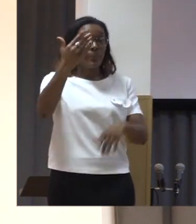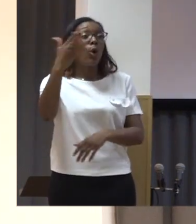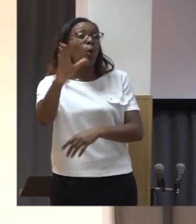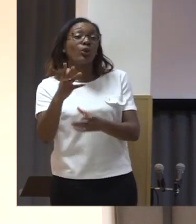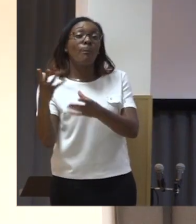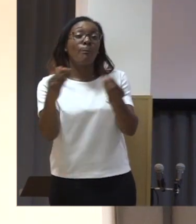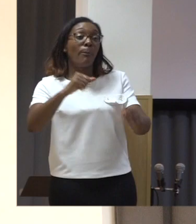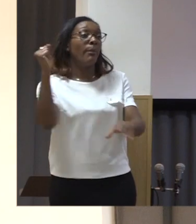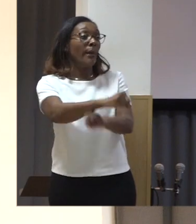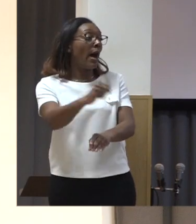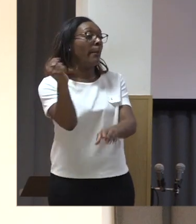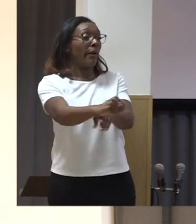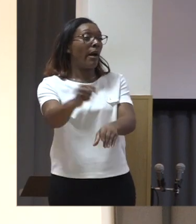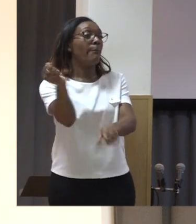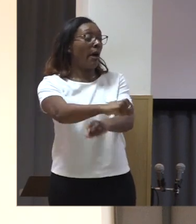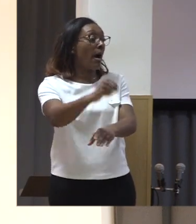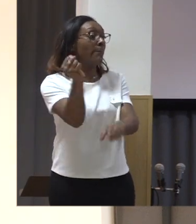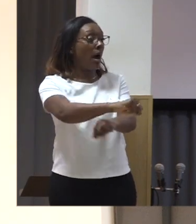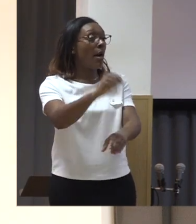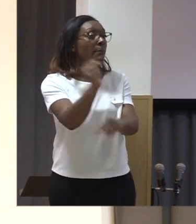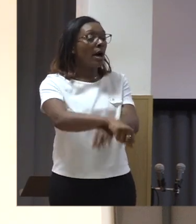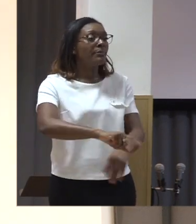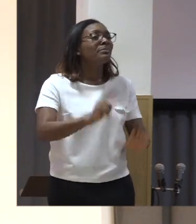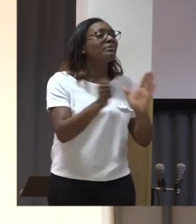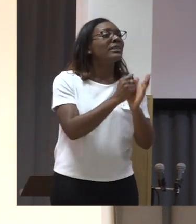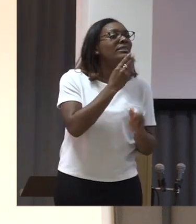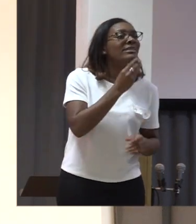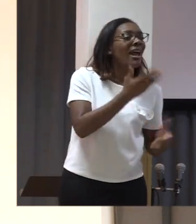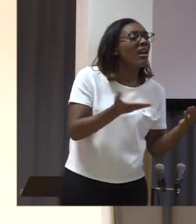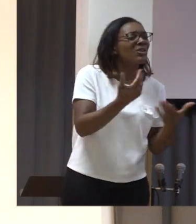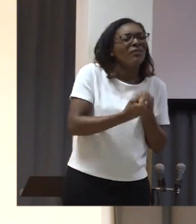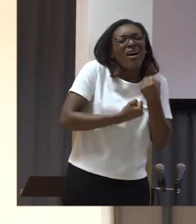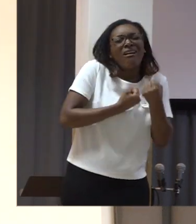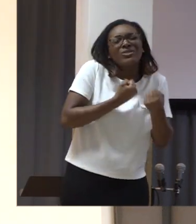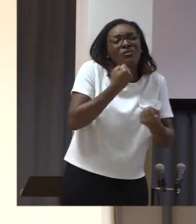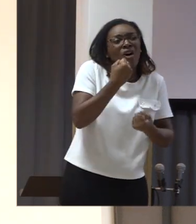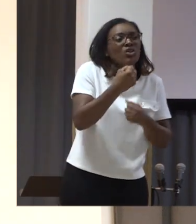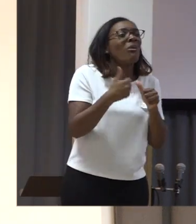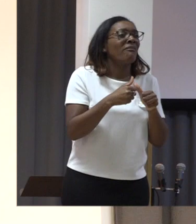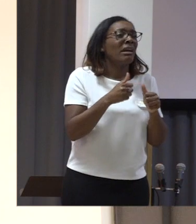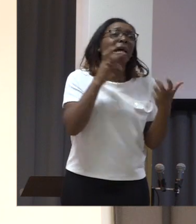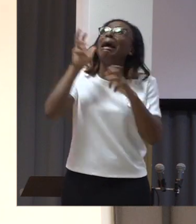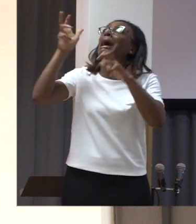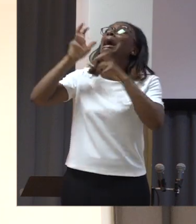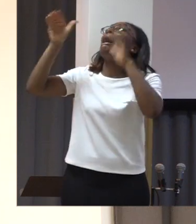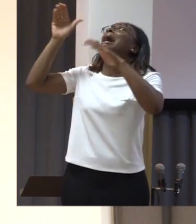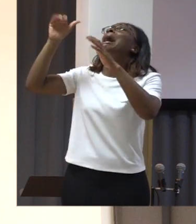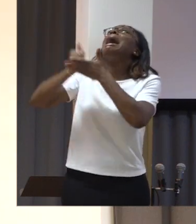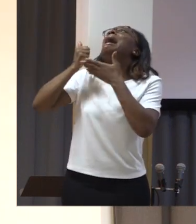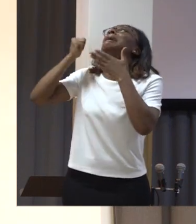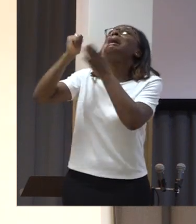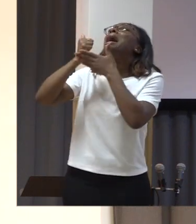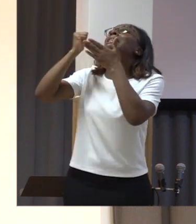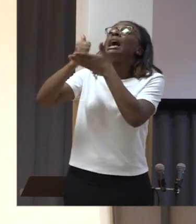Et une fois qu'ils étaient dans la souffrance, Israël crièrent à l'Éternel et Dieu